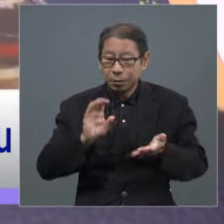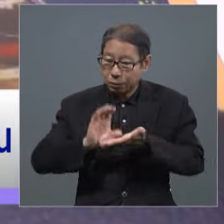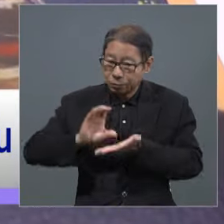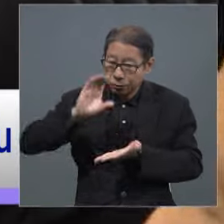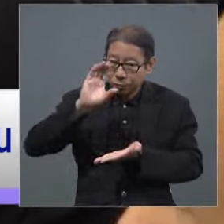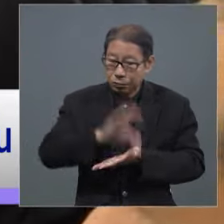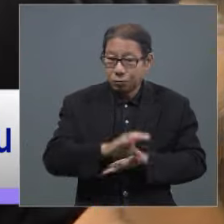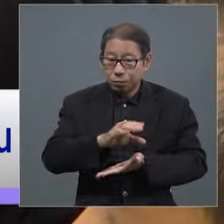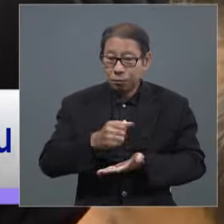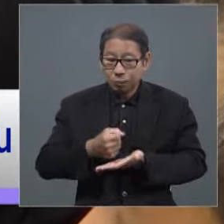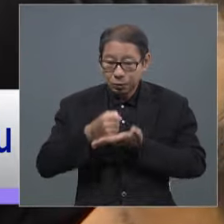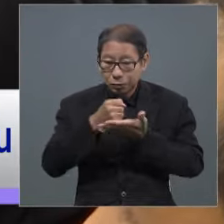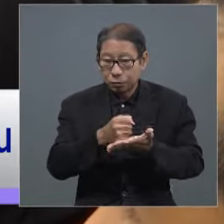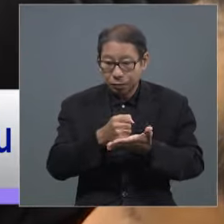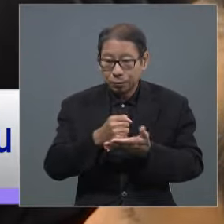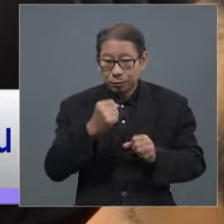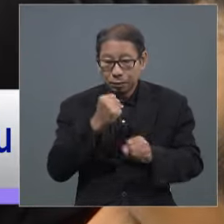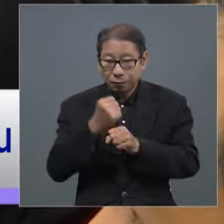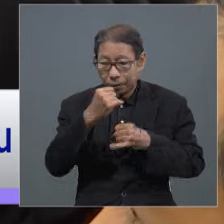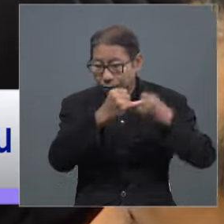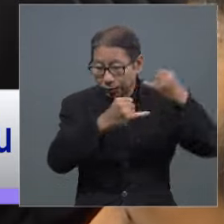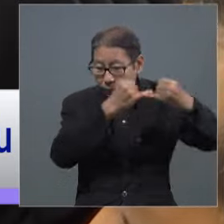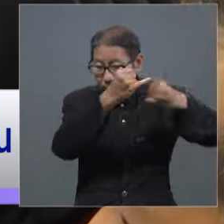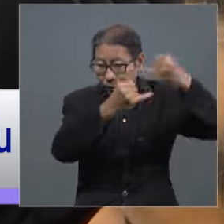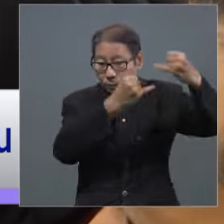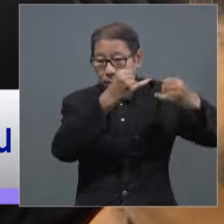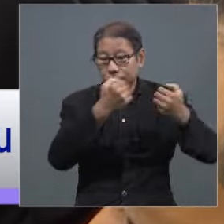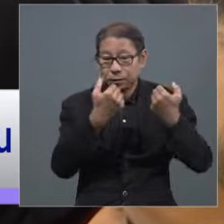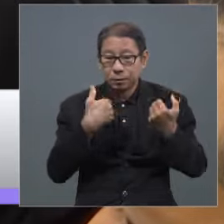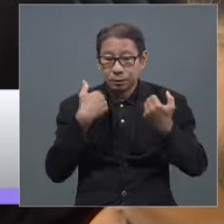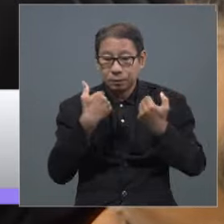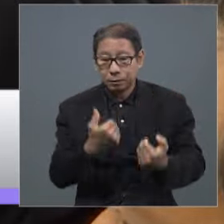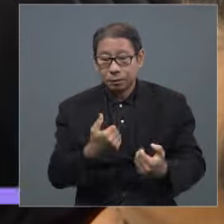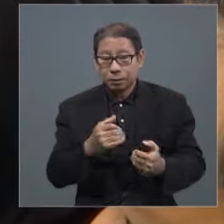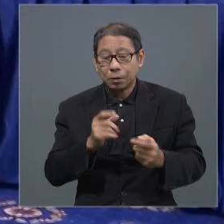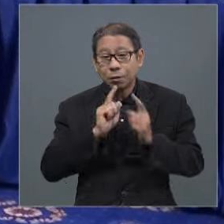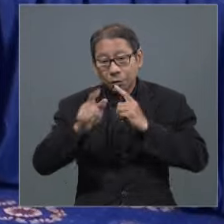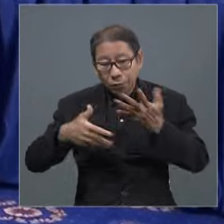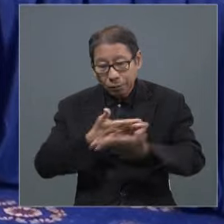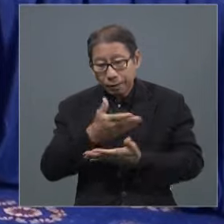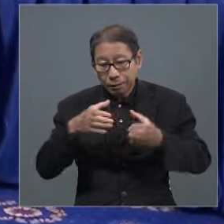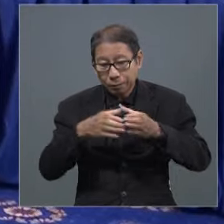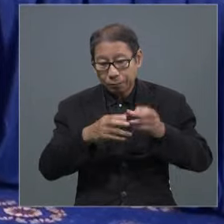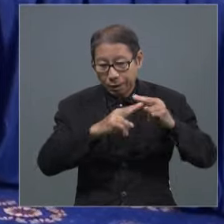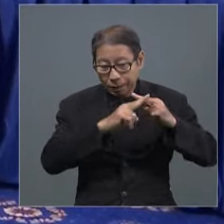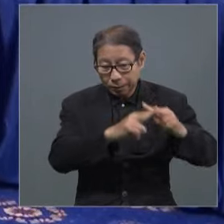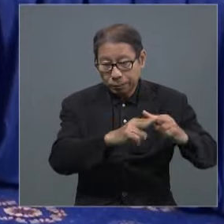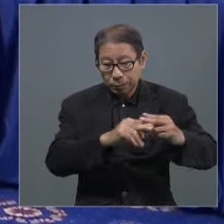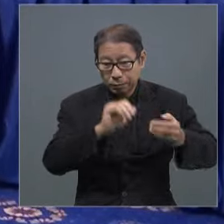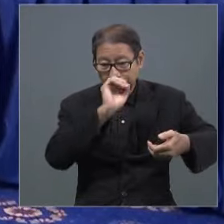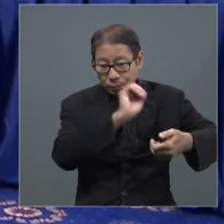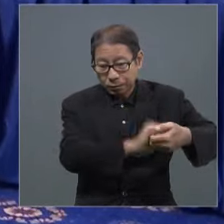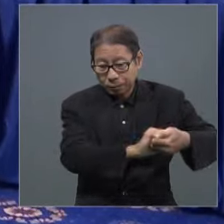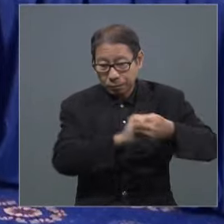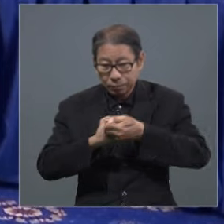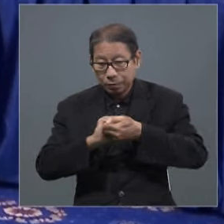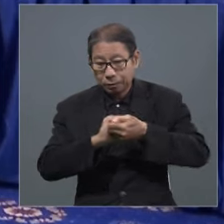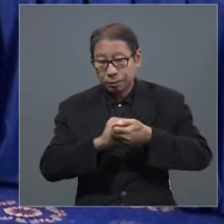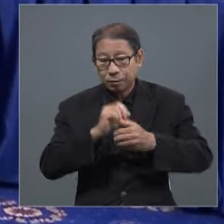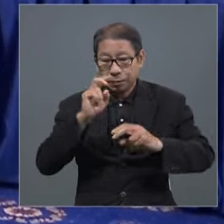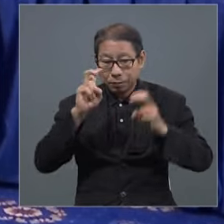ข้ามชาติจะสามารถช่วยสร้างความเจริญในภูมิภาคนี้แล้วอยากจะให้มีการเจรจากับภาคเอกชนคู่สัญญาสร้างรถไฟฟ้า